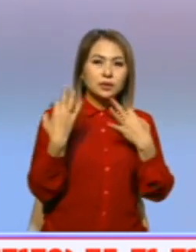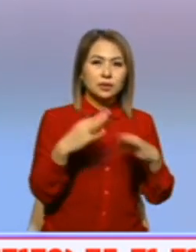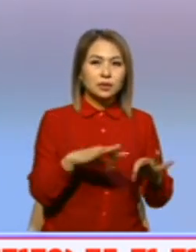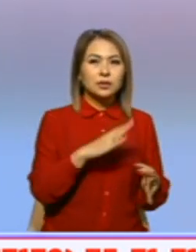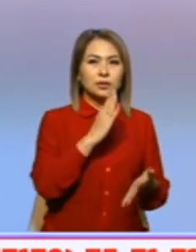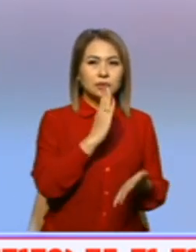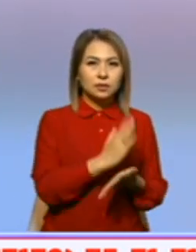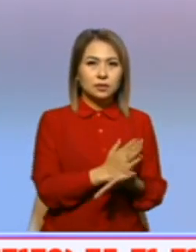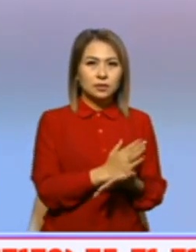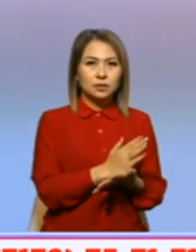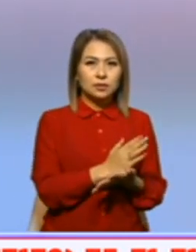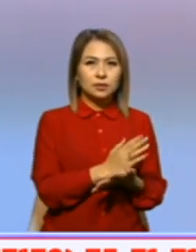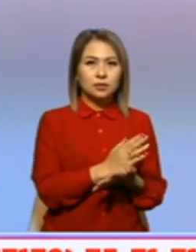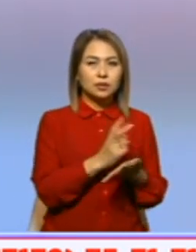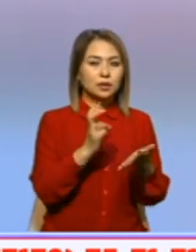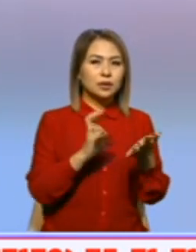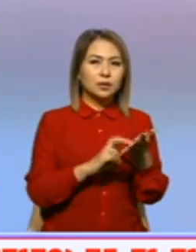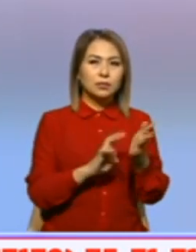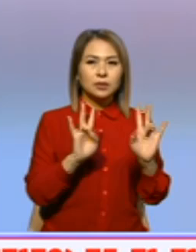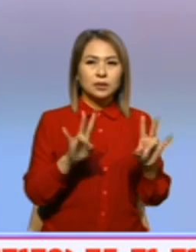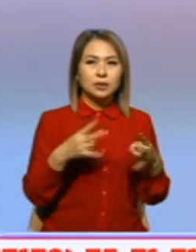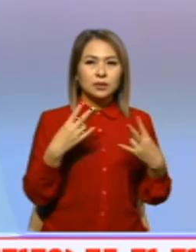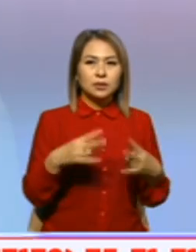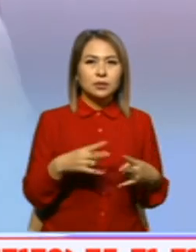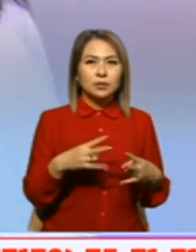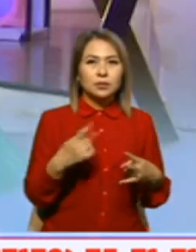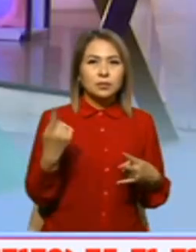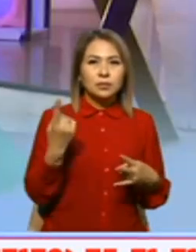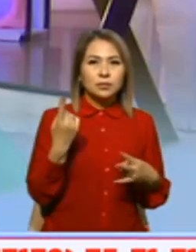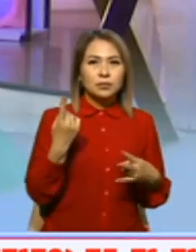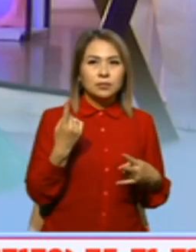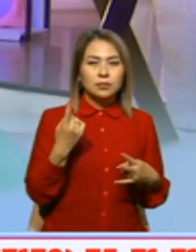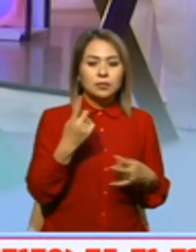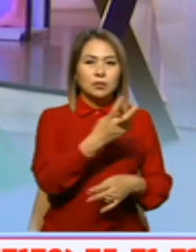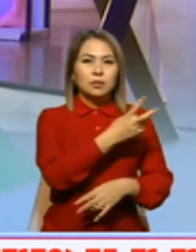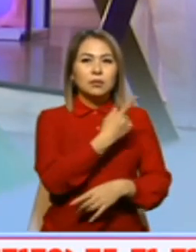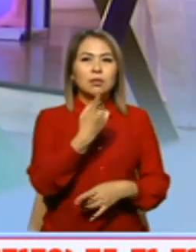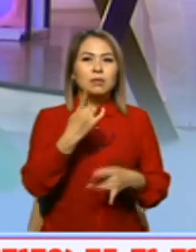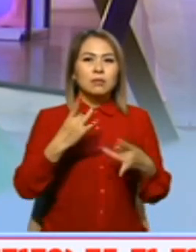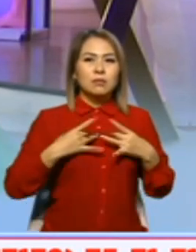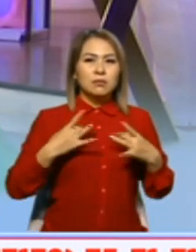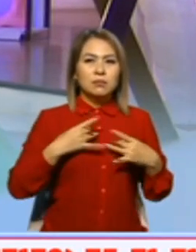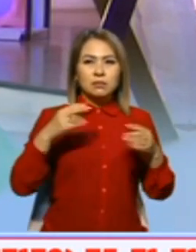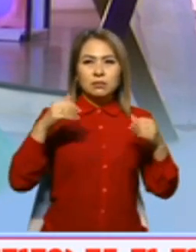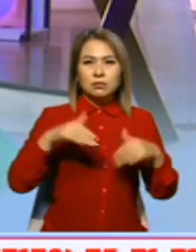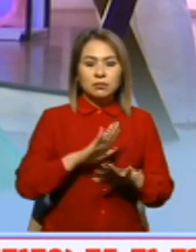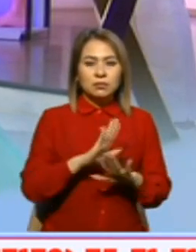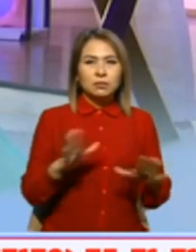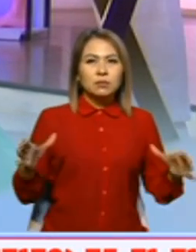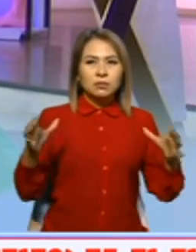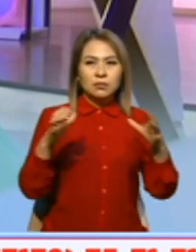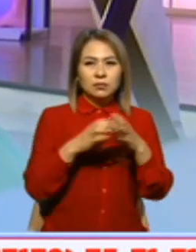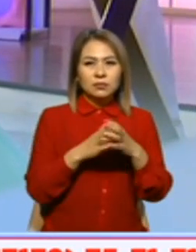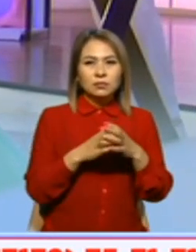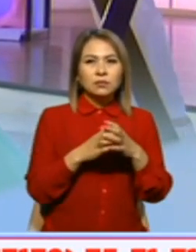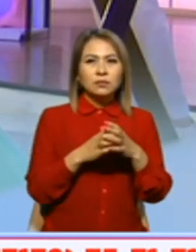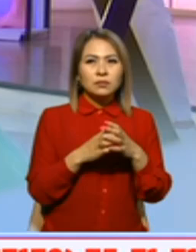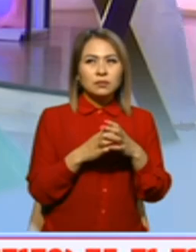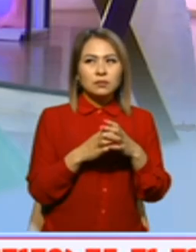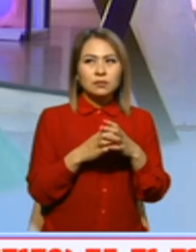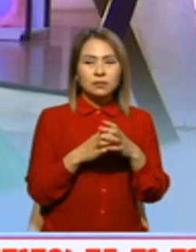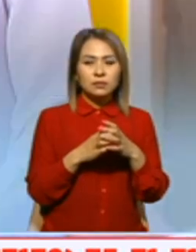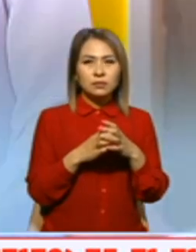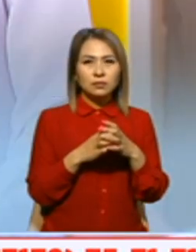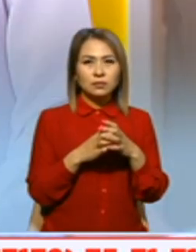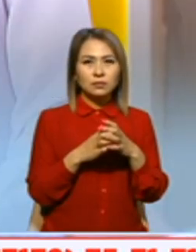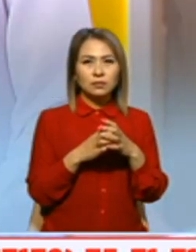болса, онда қорықпай, педиатр енді бір невропатолог еш айтпайды ғой, қазіргі таңда медатводты вообще ол